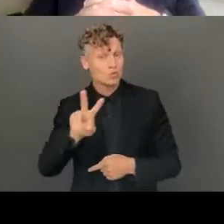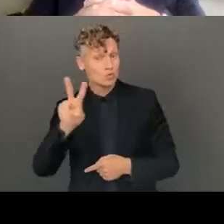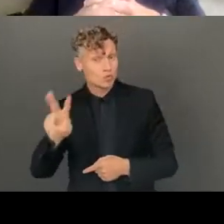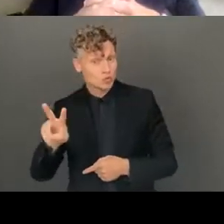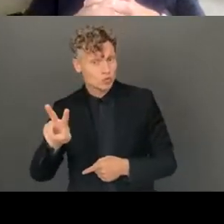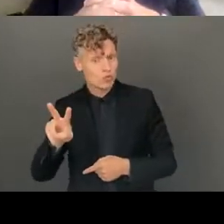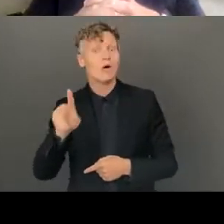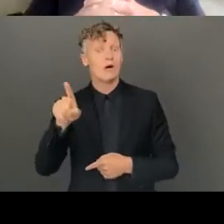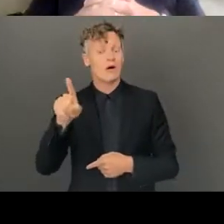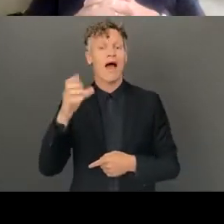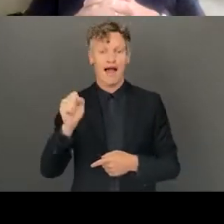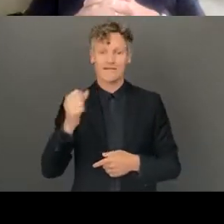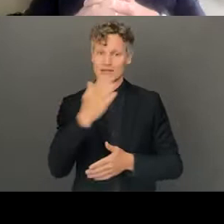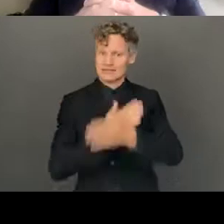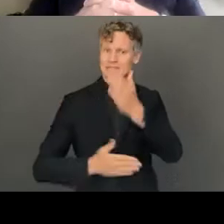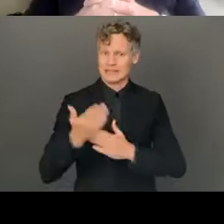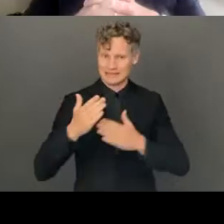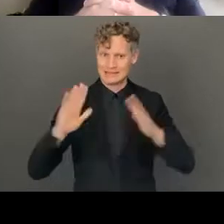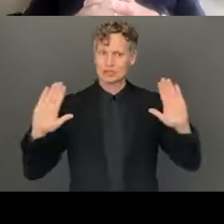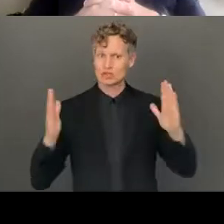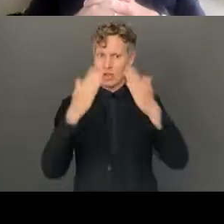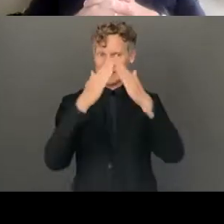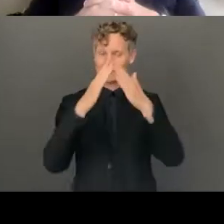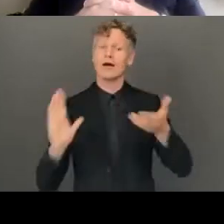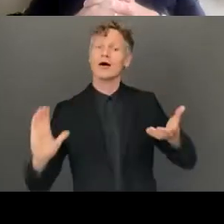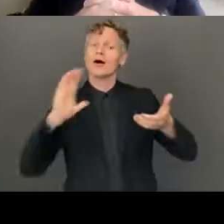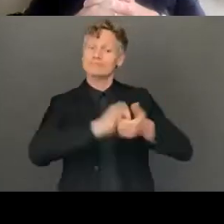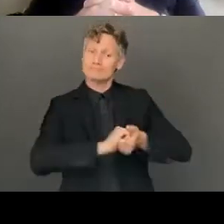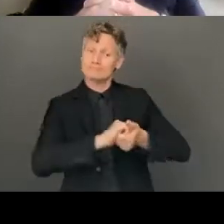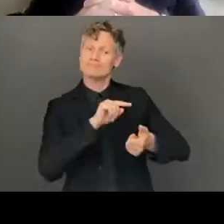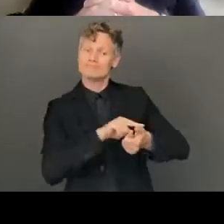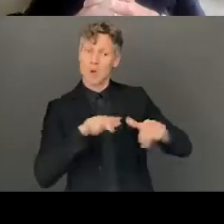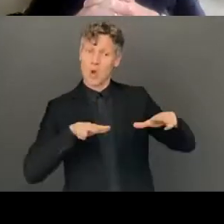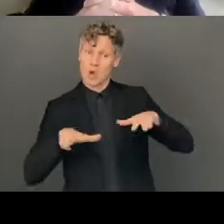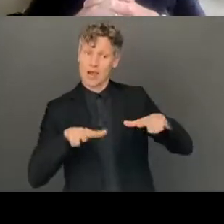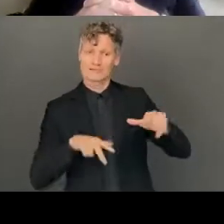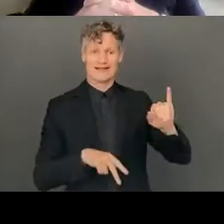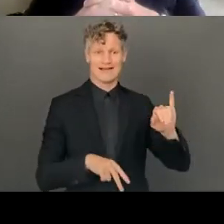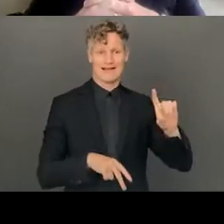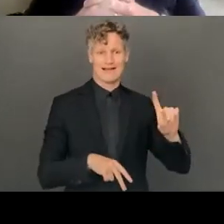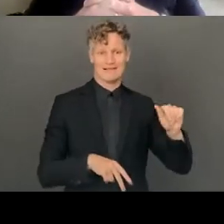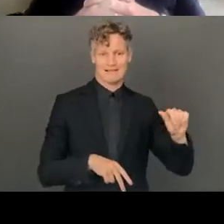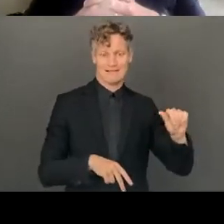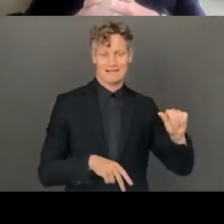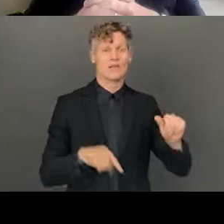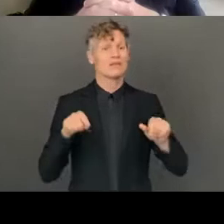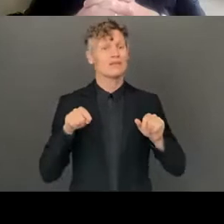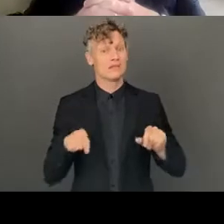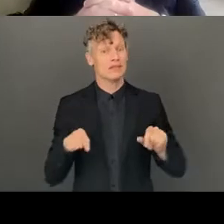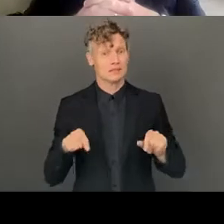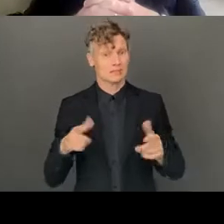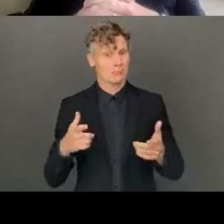accueillir le sommet en 2022. Et cela nous donne l'opportunité de contribuer